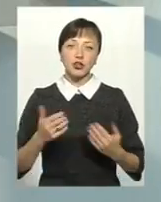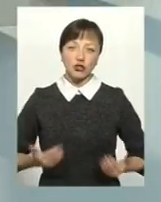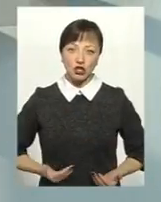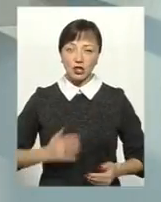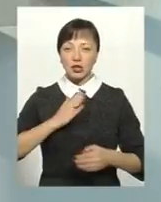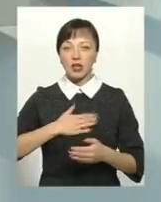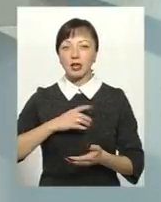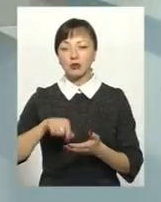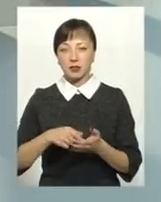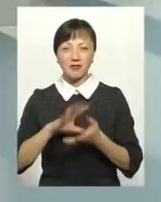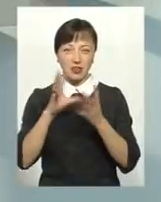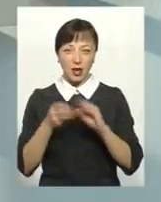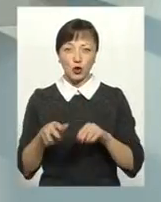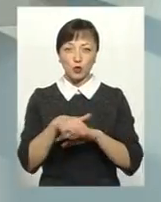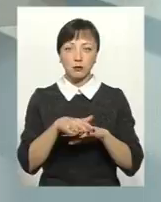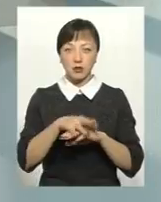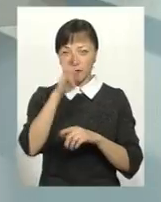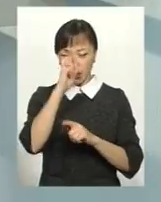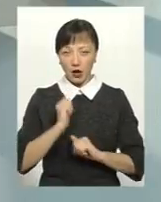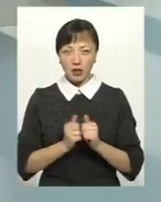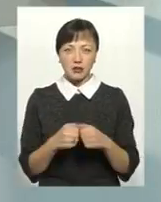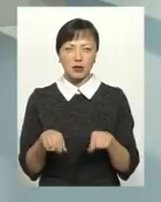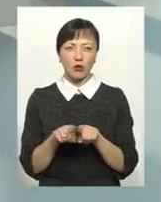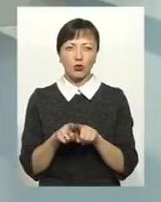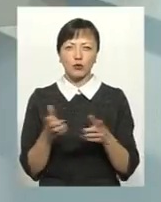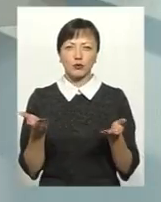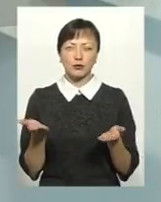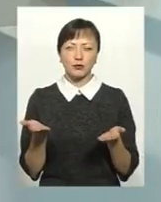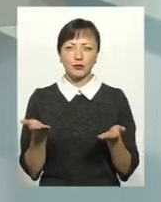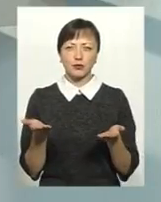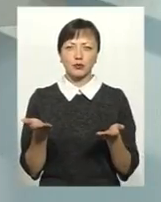взагалі суспільства нашої країни просто з такою, знаєте,